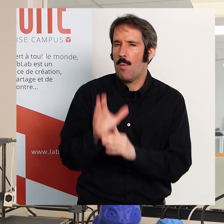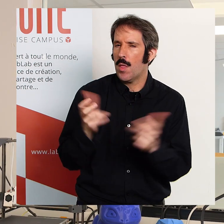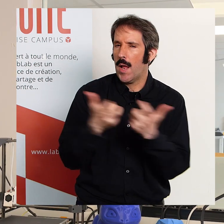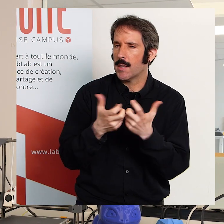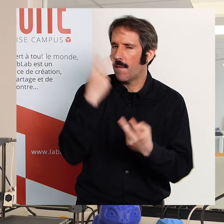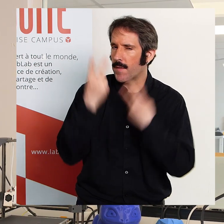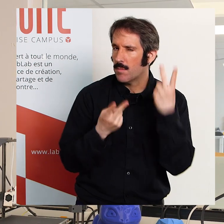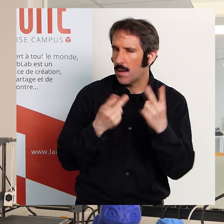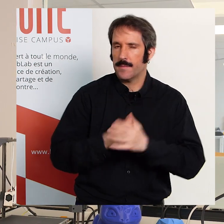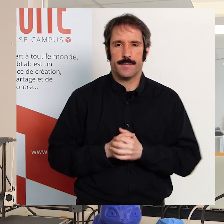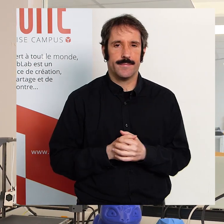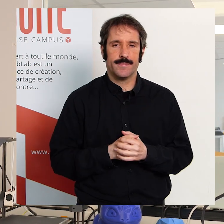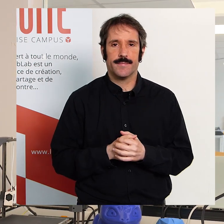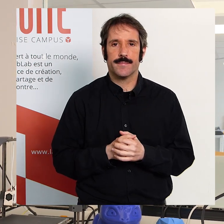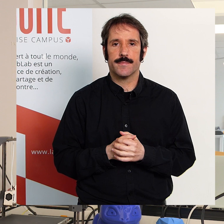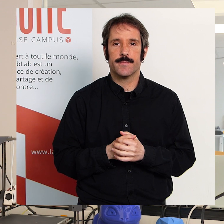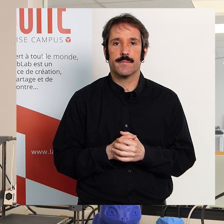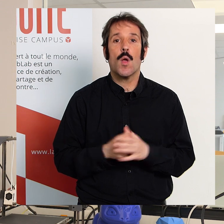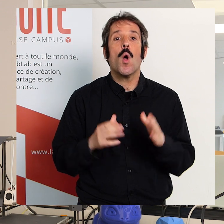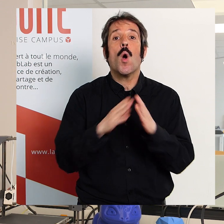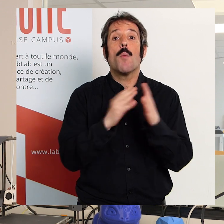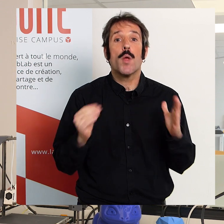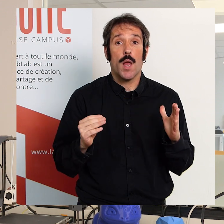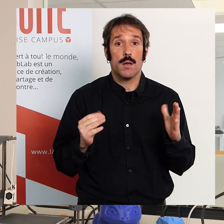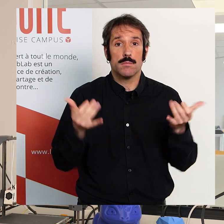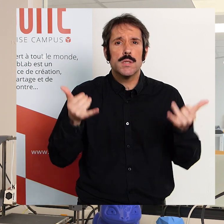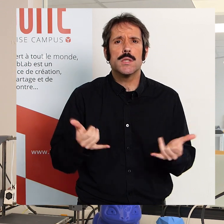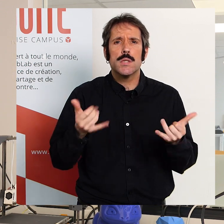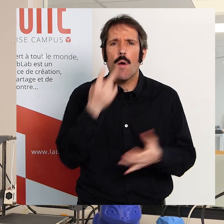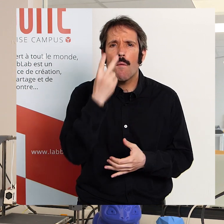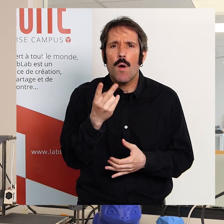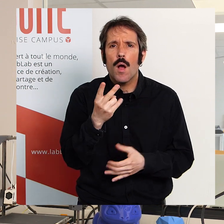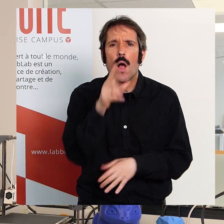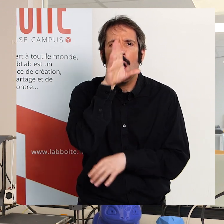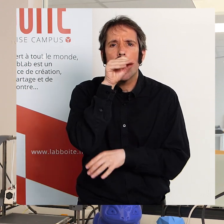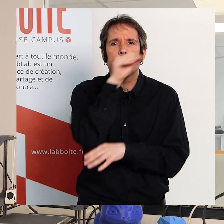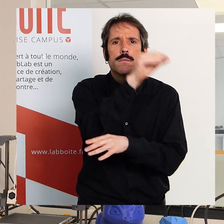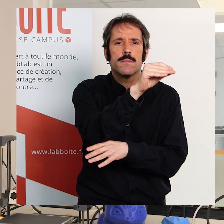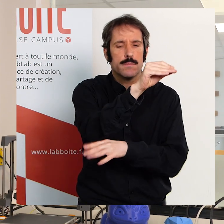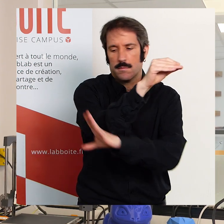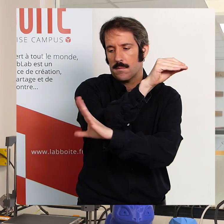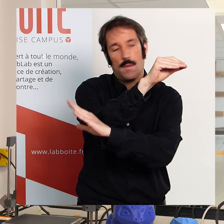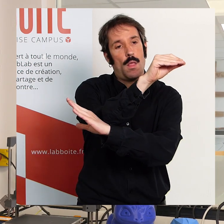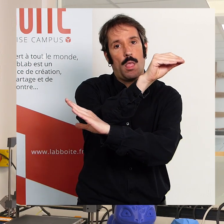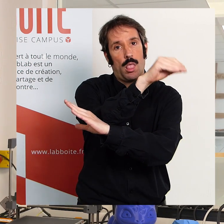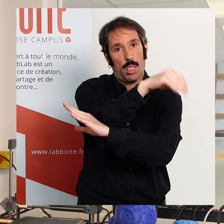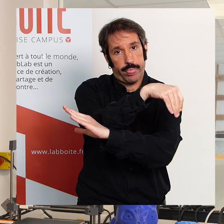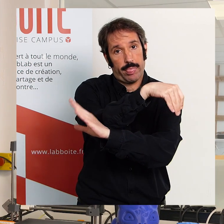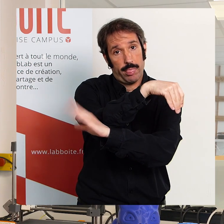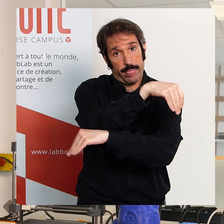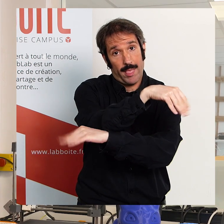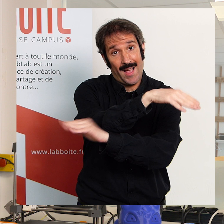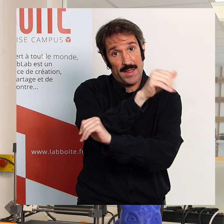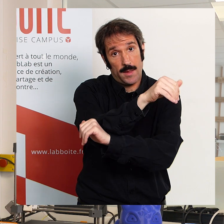remettre mon modèle pour qu'on voit de quoi je parle. Hop, si je me mets ici, vous voyez qu'on a le bec par exemple et la queue